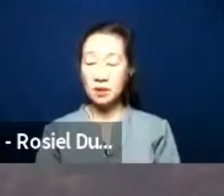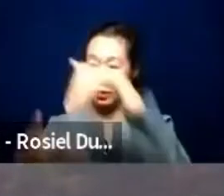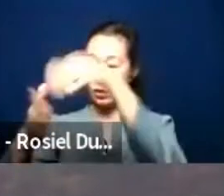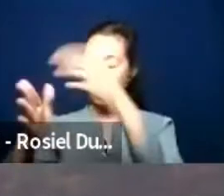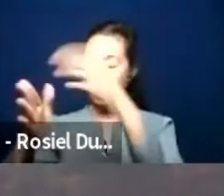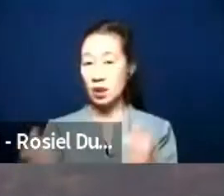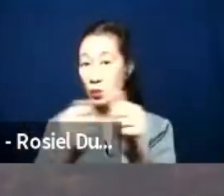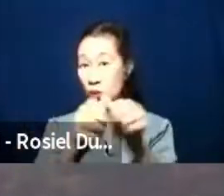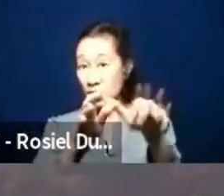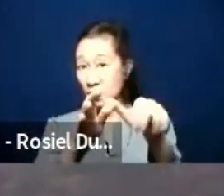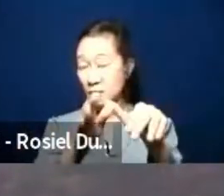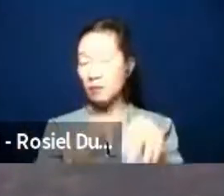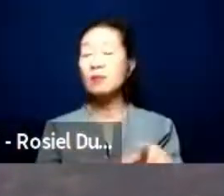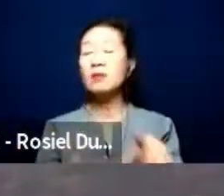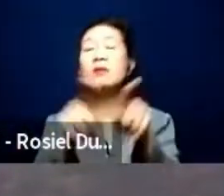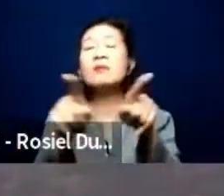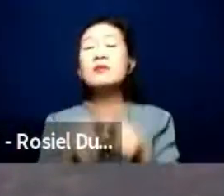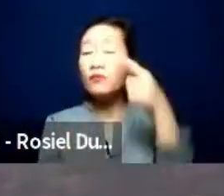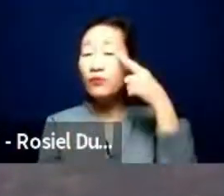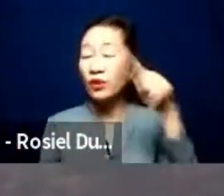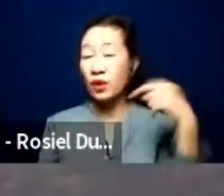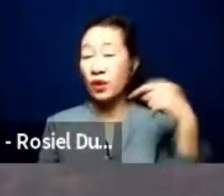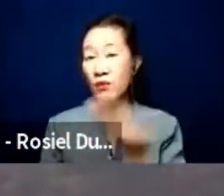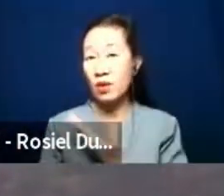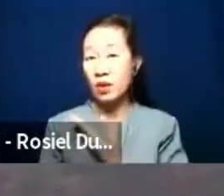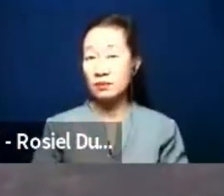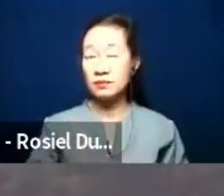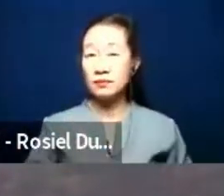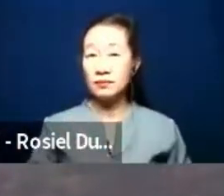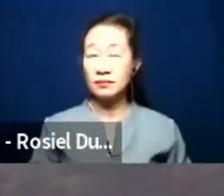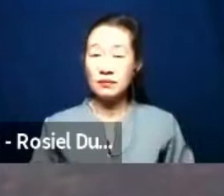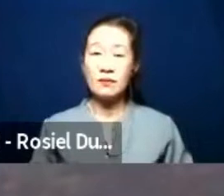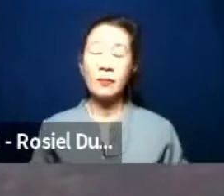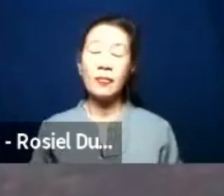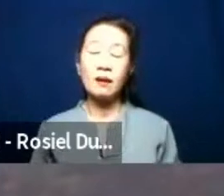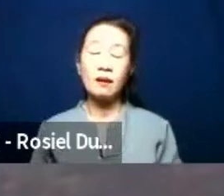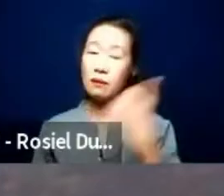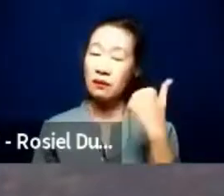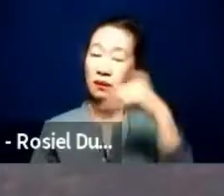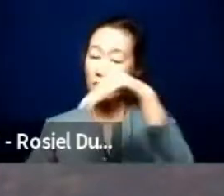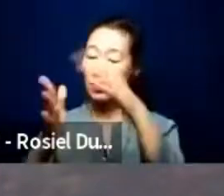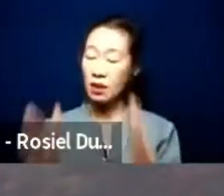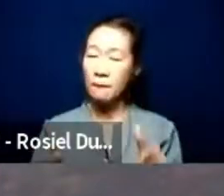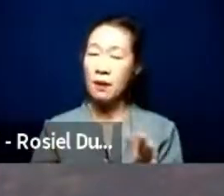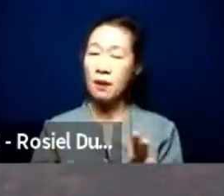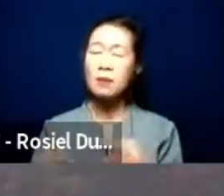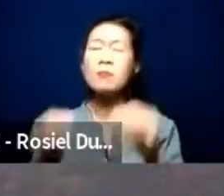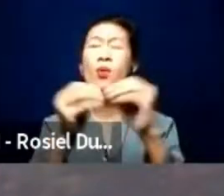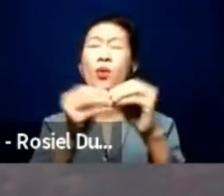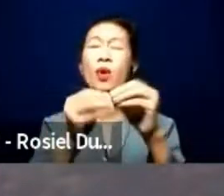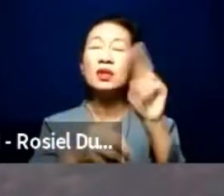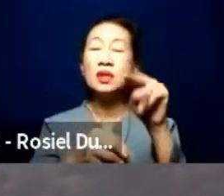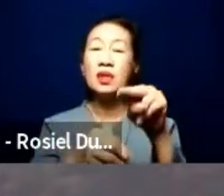with disabilities, no? Pati ito para sa ating mga neurotypical students. Pero mas madami kailangan